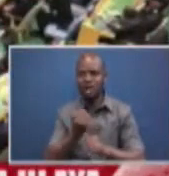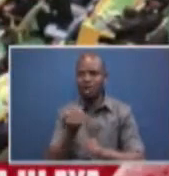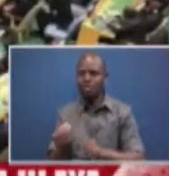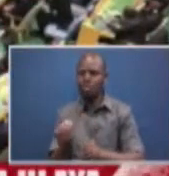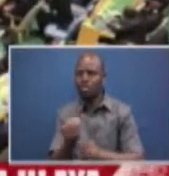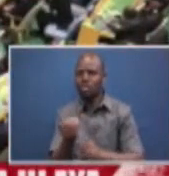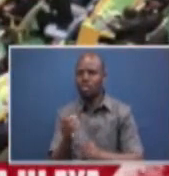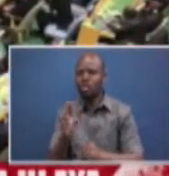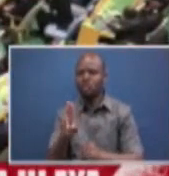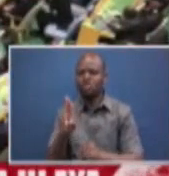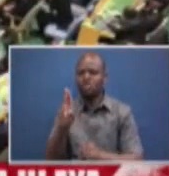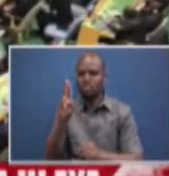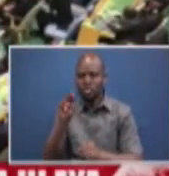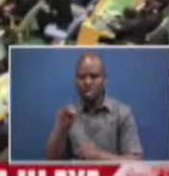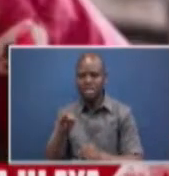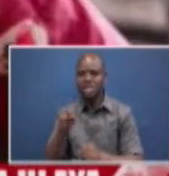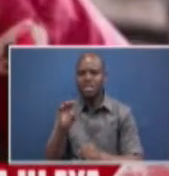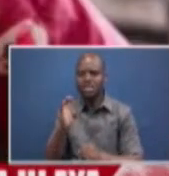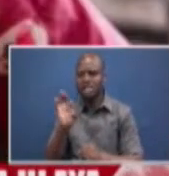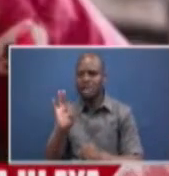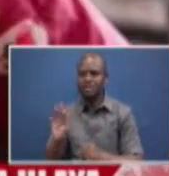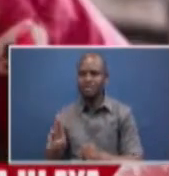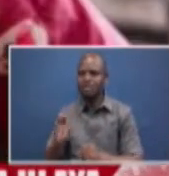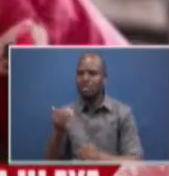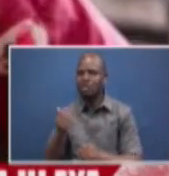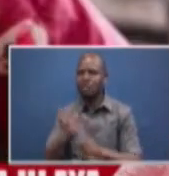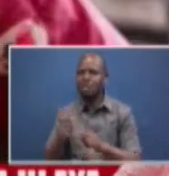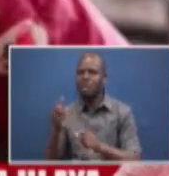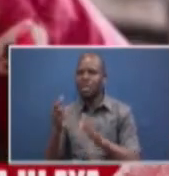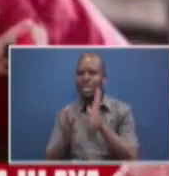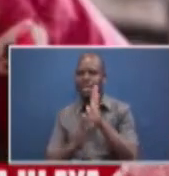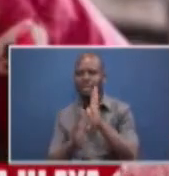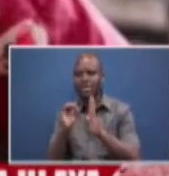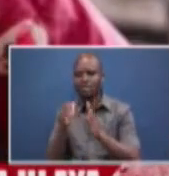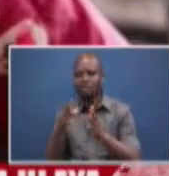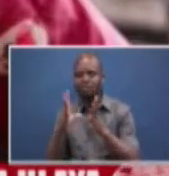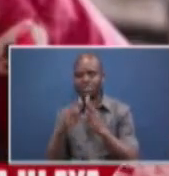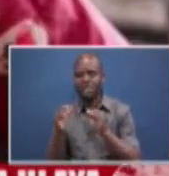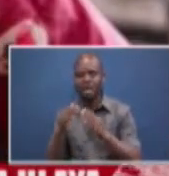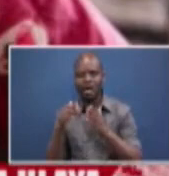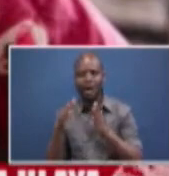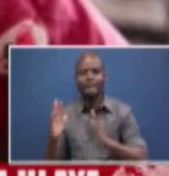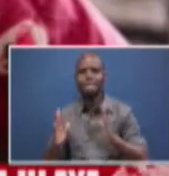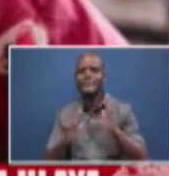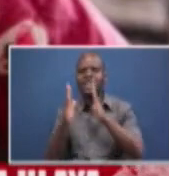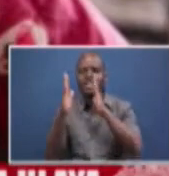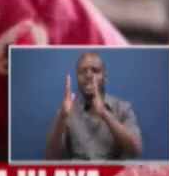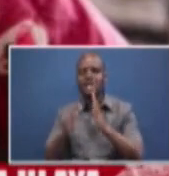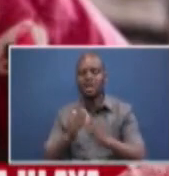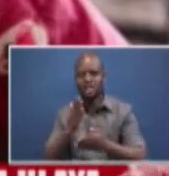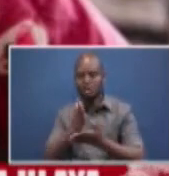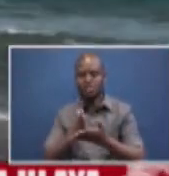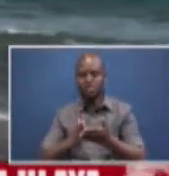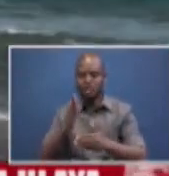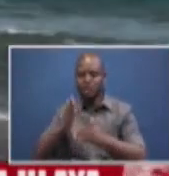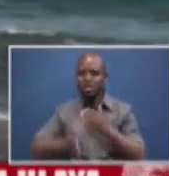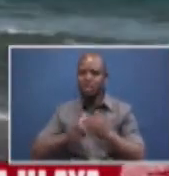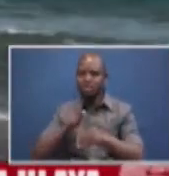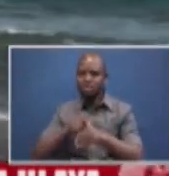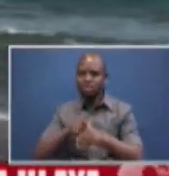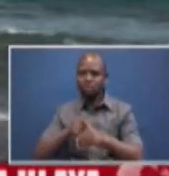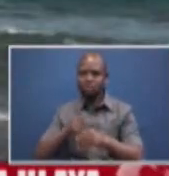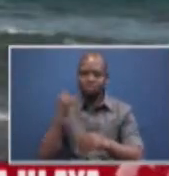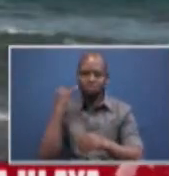watoto UNICEF labaini zaidi ya watoto 280 waliopoteza maisha katika nusu ya kwanza ya mwaka huu